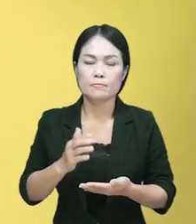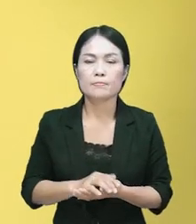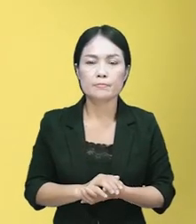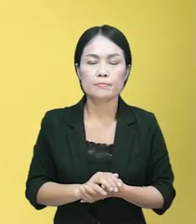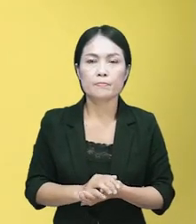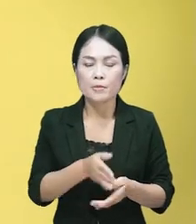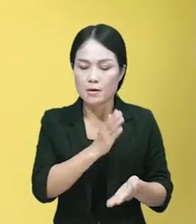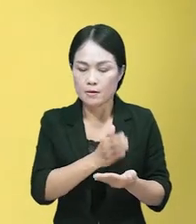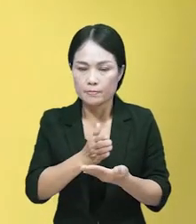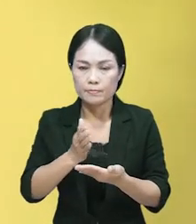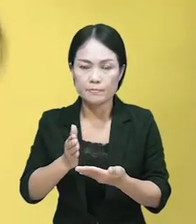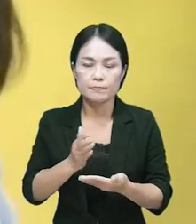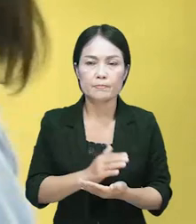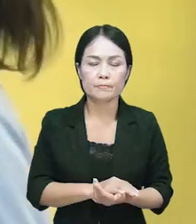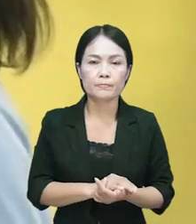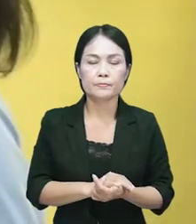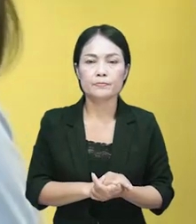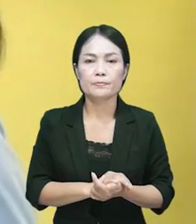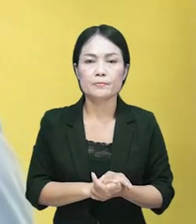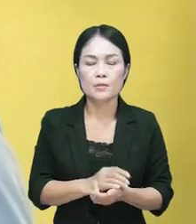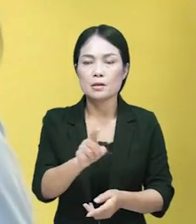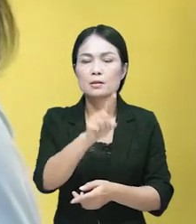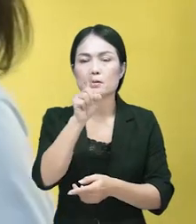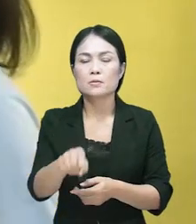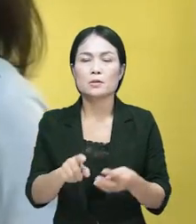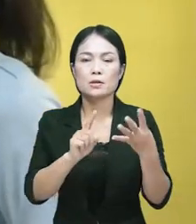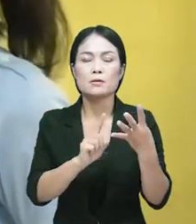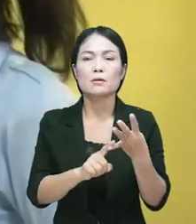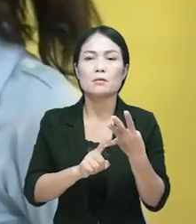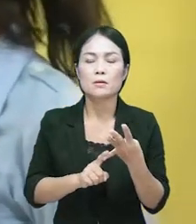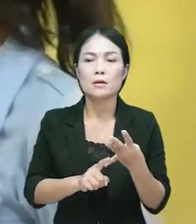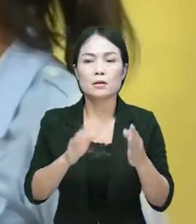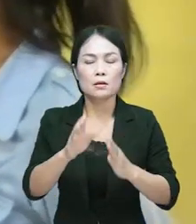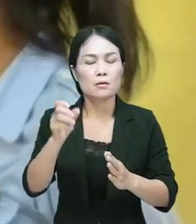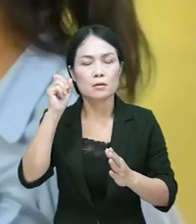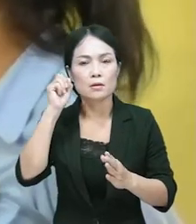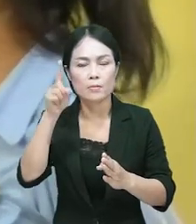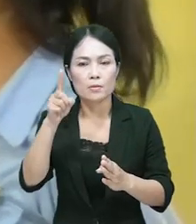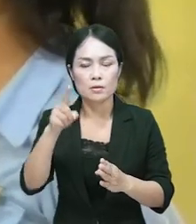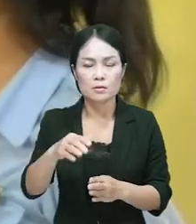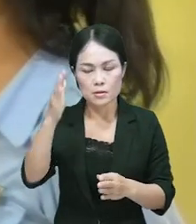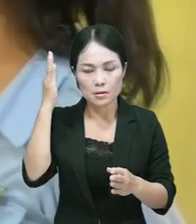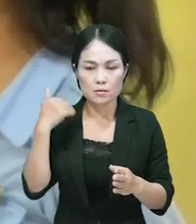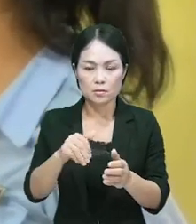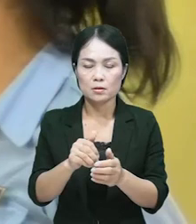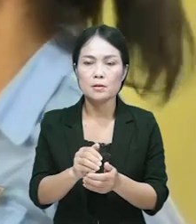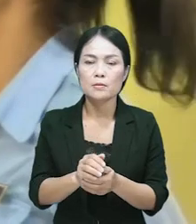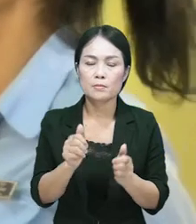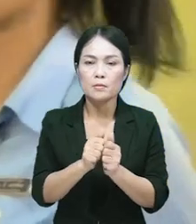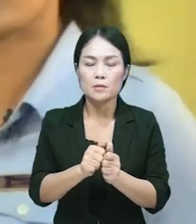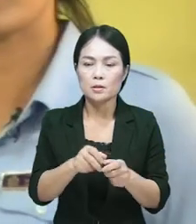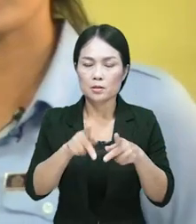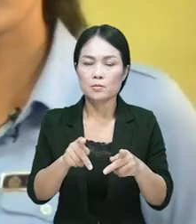តែកាប់ហើយចិញ្ច្រាមទៀតណាកូនណាចាសំណួរទី4តាអ្នកយល់ថាប្រពន្ធបរិញ្ញនោះជាមនុស្សដូចម្ដេ